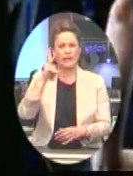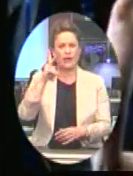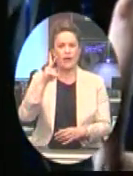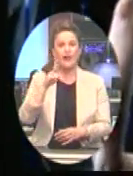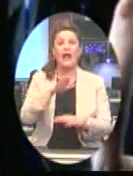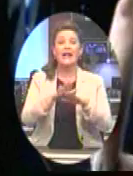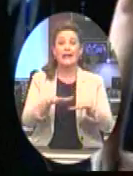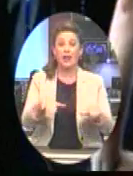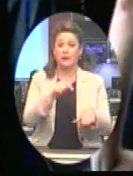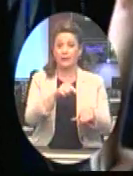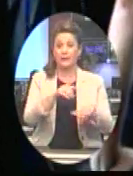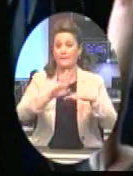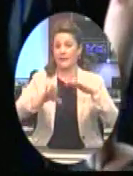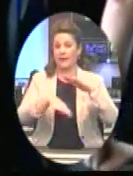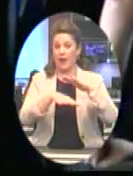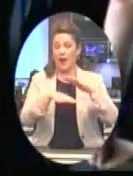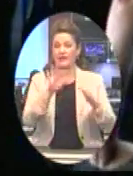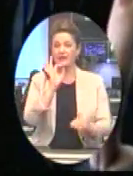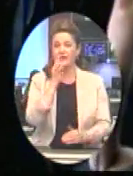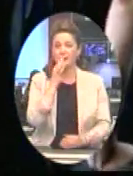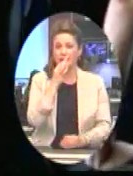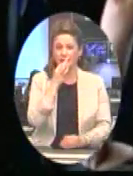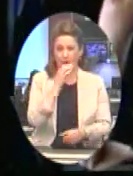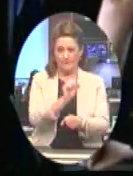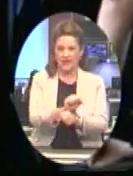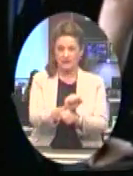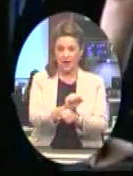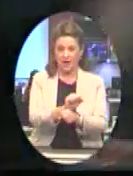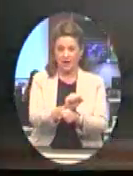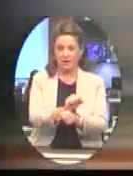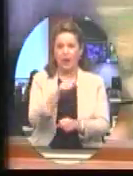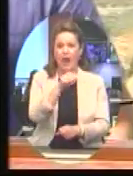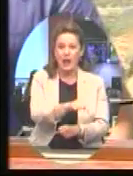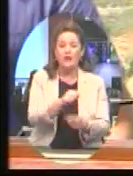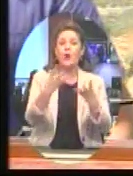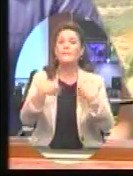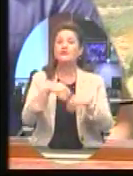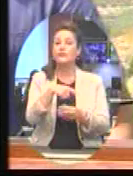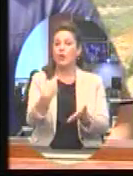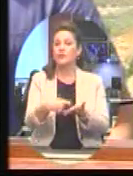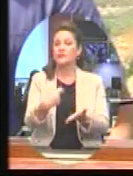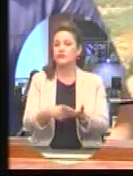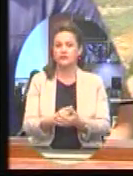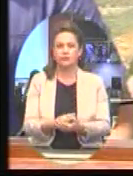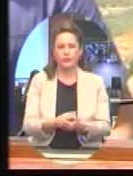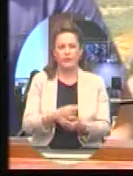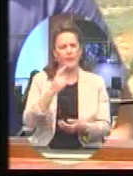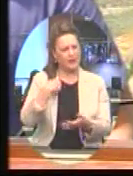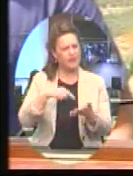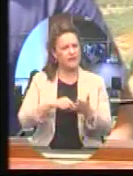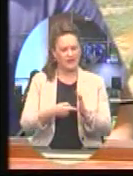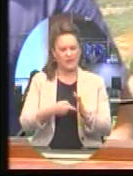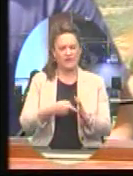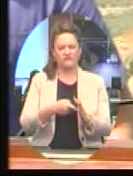נערים מתחת לגיל המאסר, עליהם ועל המשפחות שלהם. אני מתכוון להחמיר בצורה מסיבית את